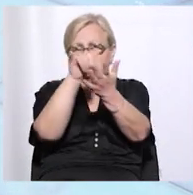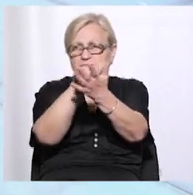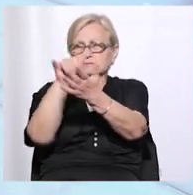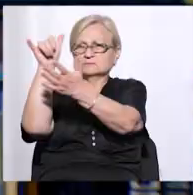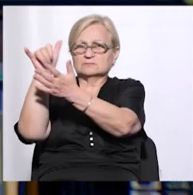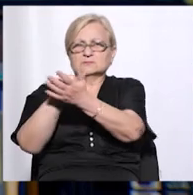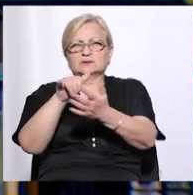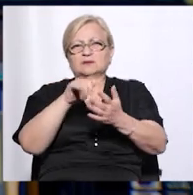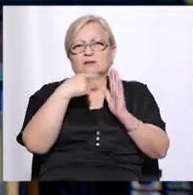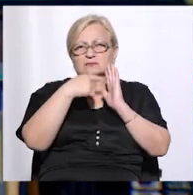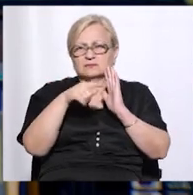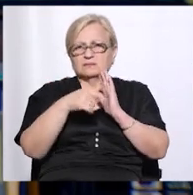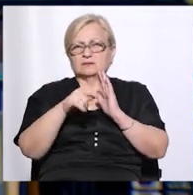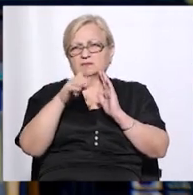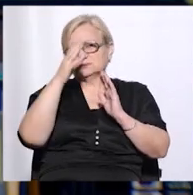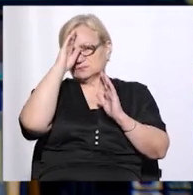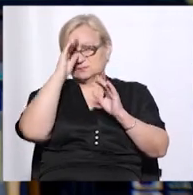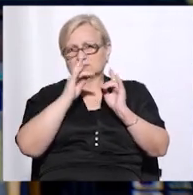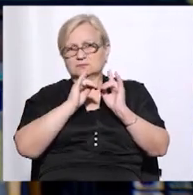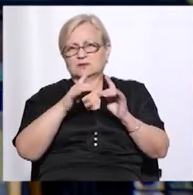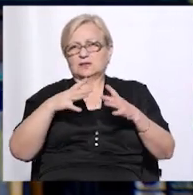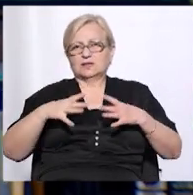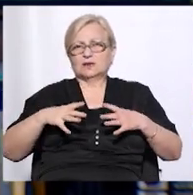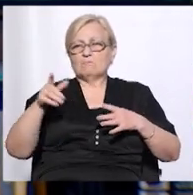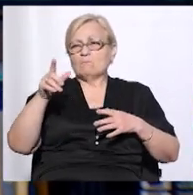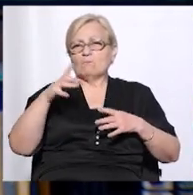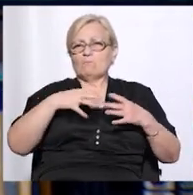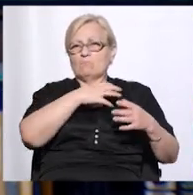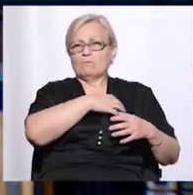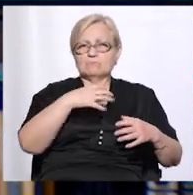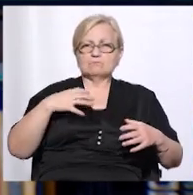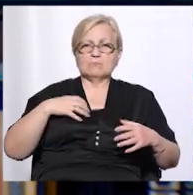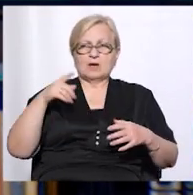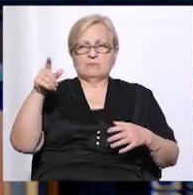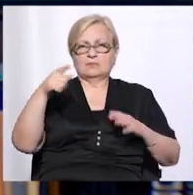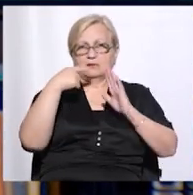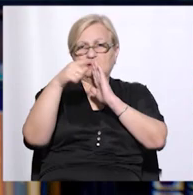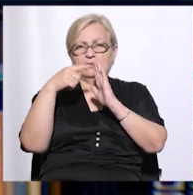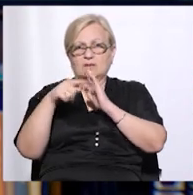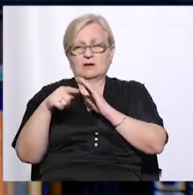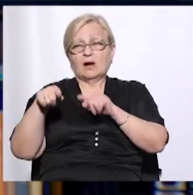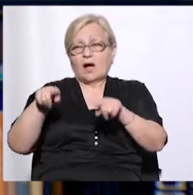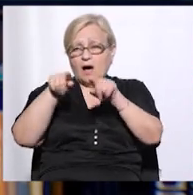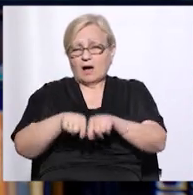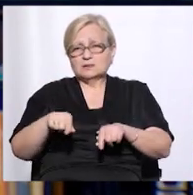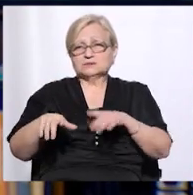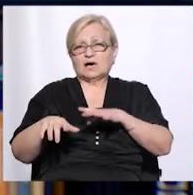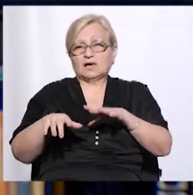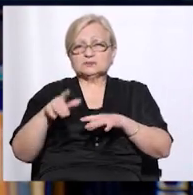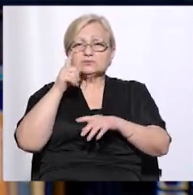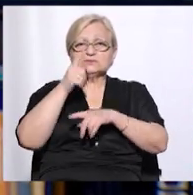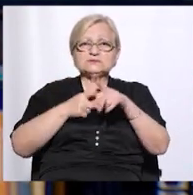თალაგვა, მამამზე მზადარიან ყველაზე და ყველაფერზე გაყიდონ მეფე გიორგი. გაიხსენეთ რა დანოსები ჩადიოდა ქართველების